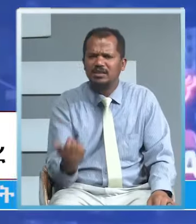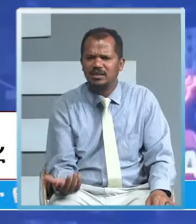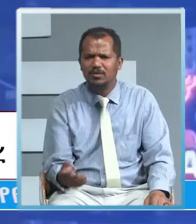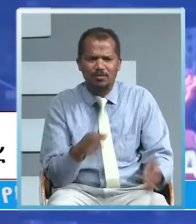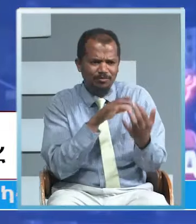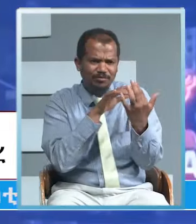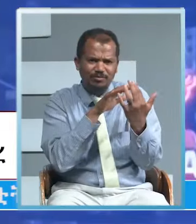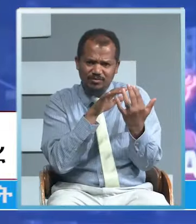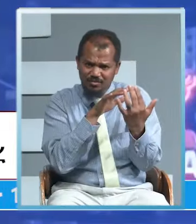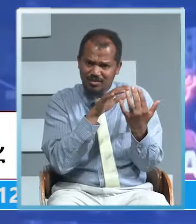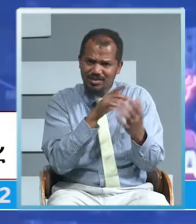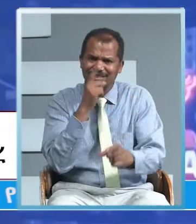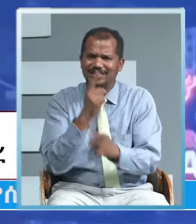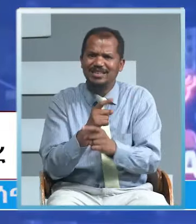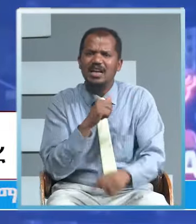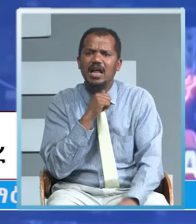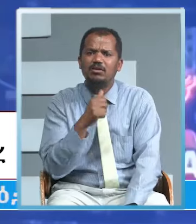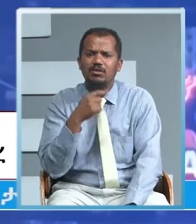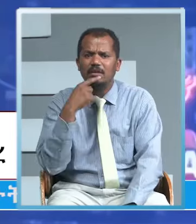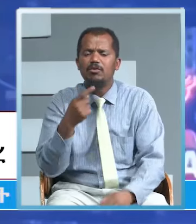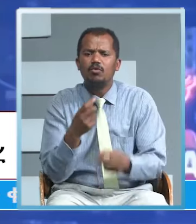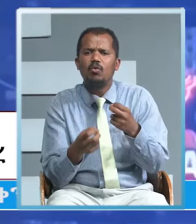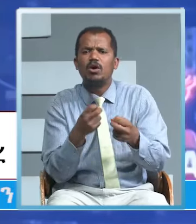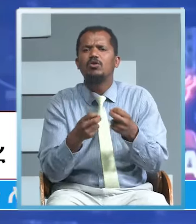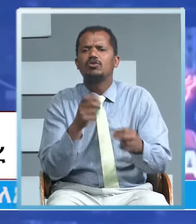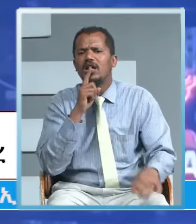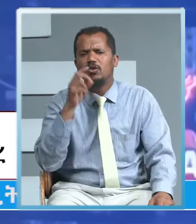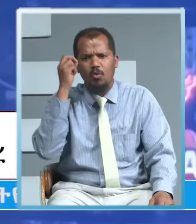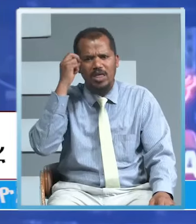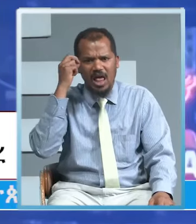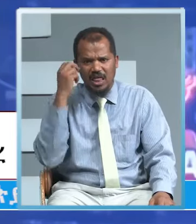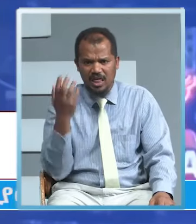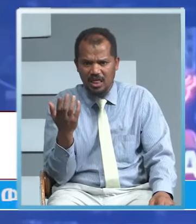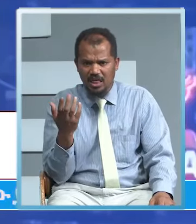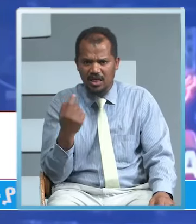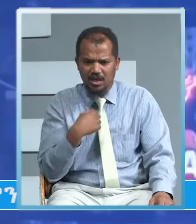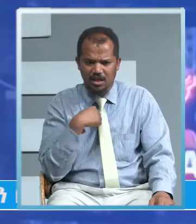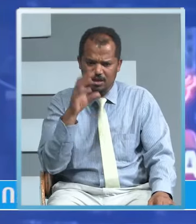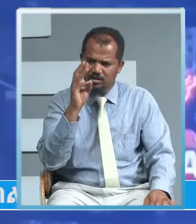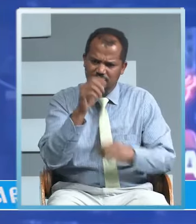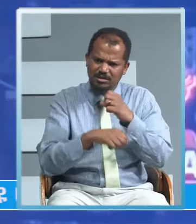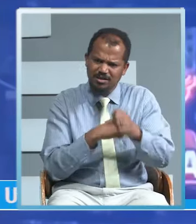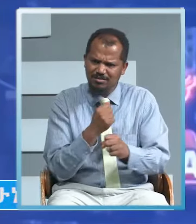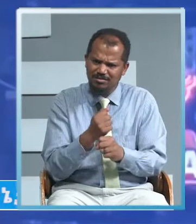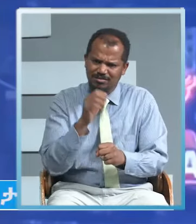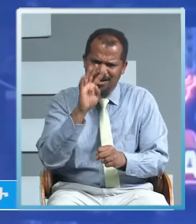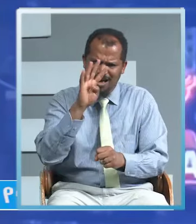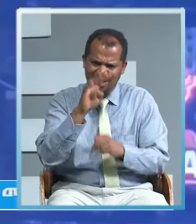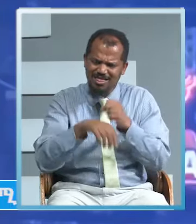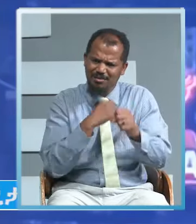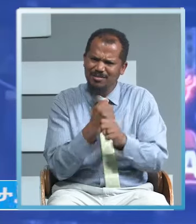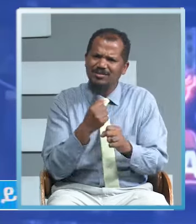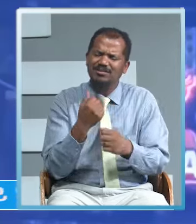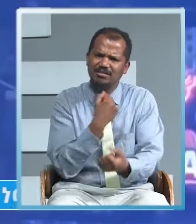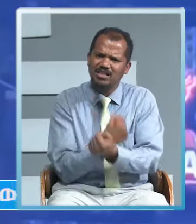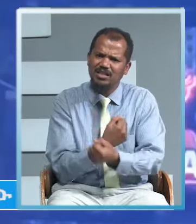እንደውም ጦርነቱ ትክክል አይደለም ከመሉ ወገኖች ናቸው ወያኔዎቹ እኔ ወደ 6 አመት 4 አመት ታስር